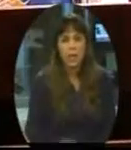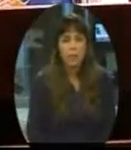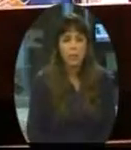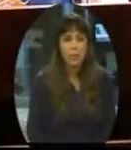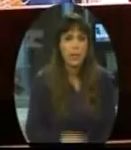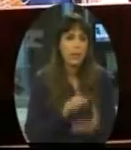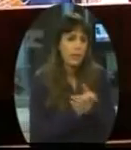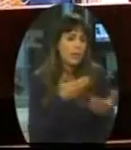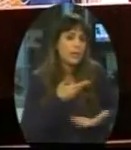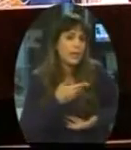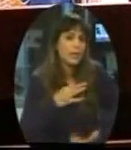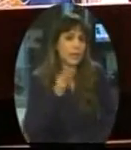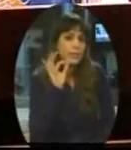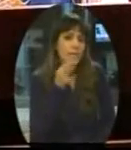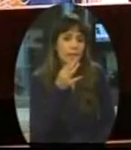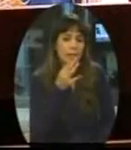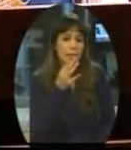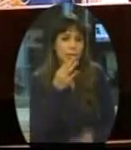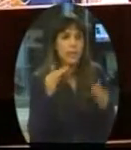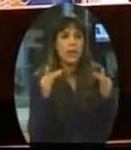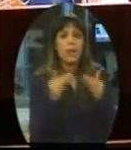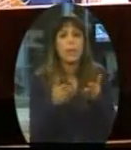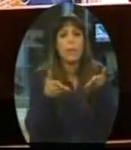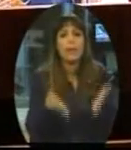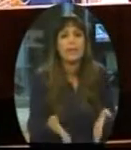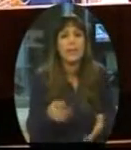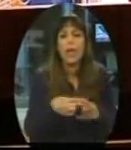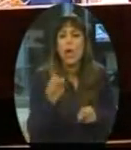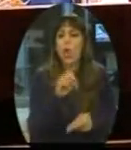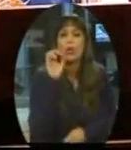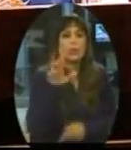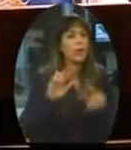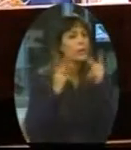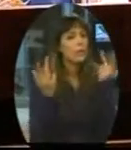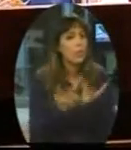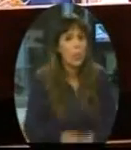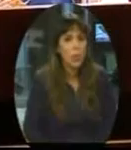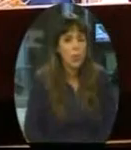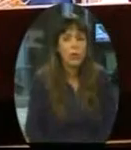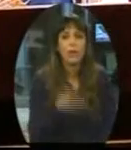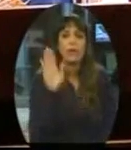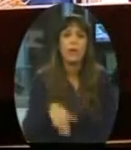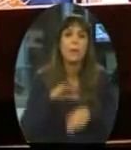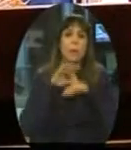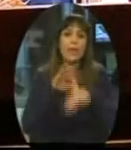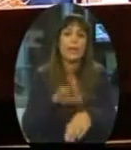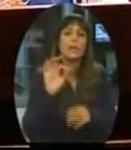הצעירים, יושבי הבית הזה אינם רק שליחי ציבור, כי אם מנהיגיו של